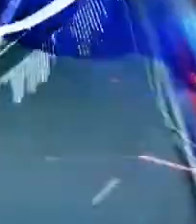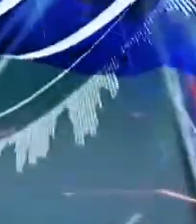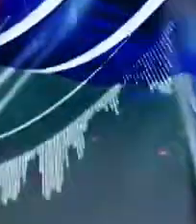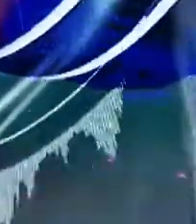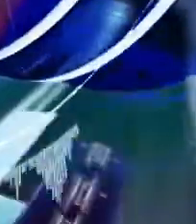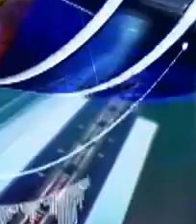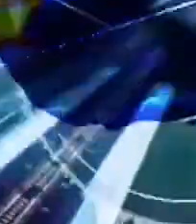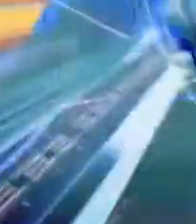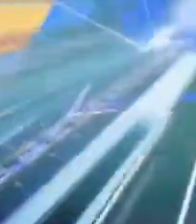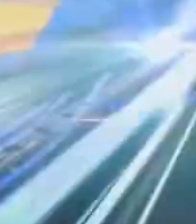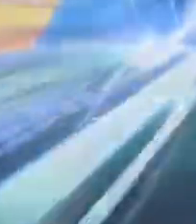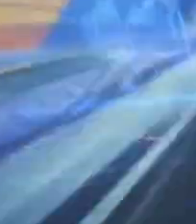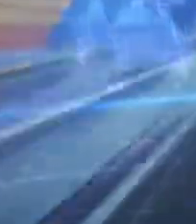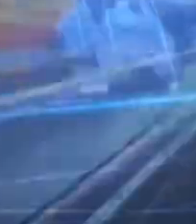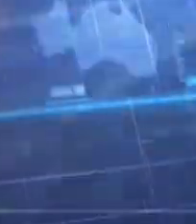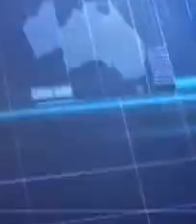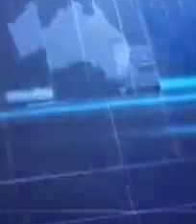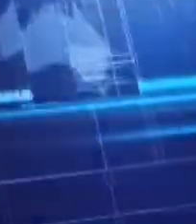MUZIEK